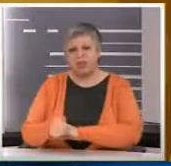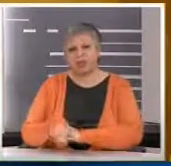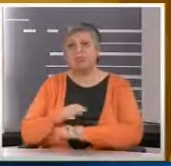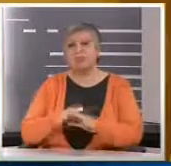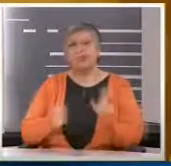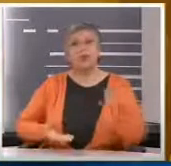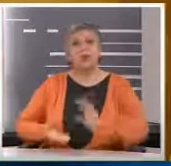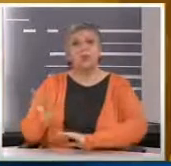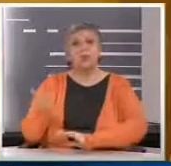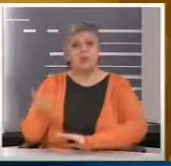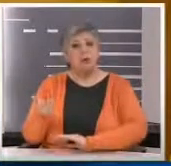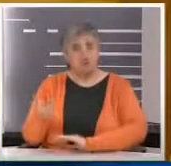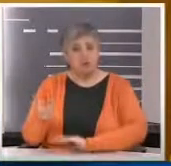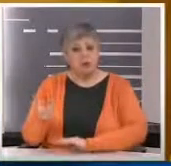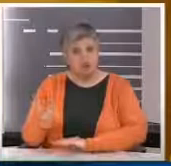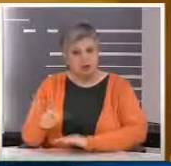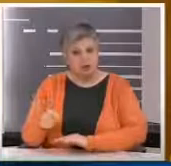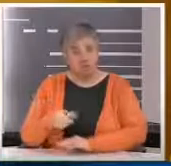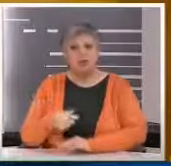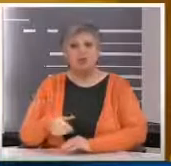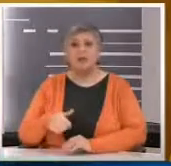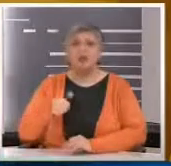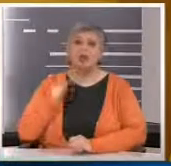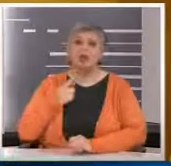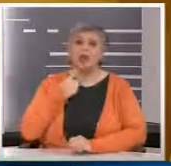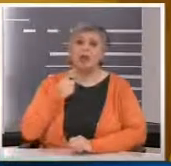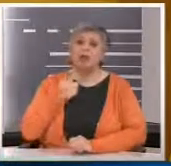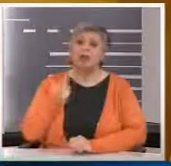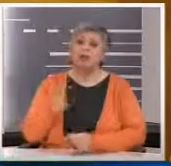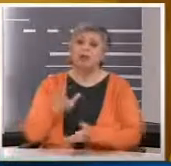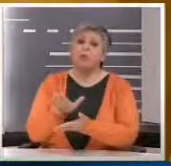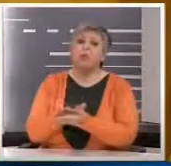μηνύσεις σε κουκουλοφόρους δήθεν,